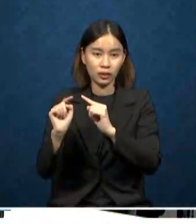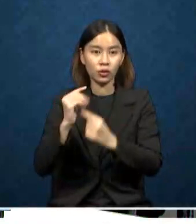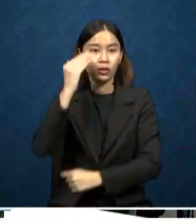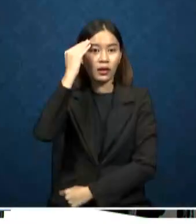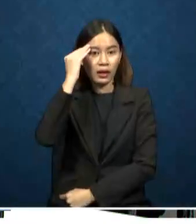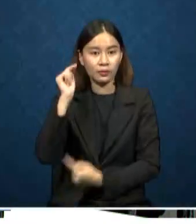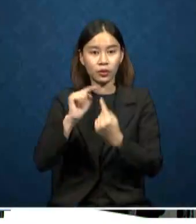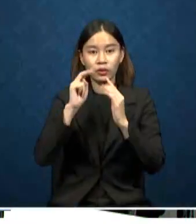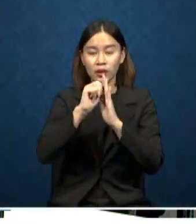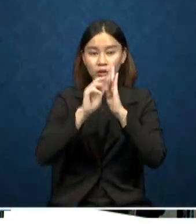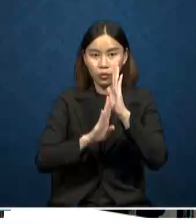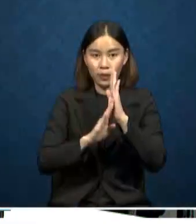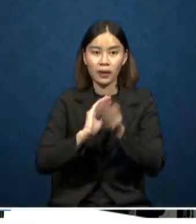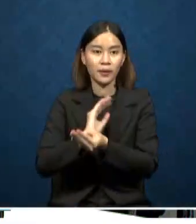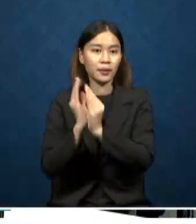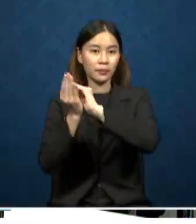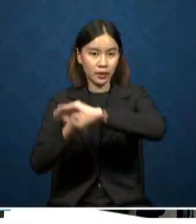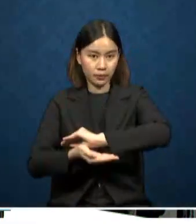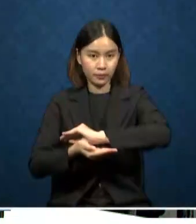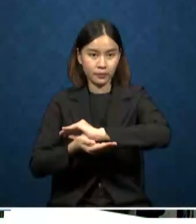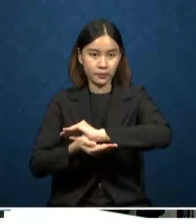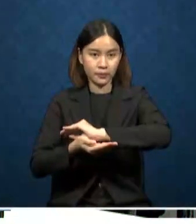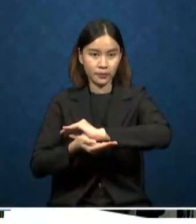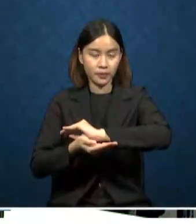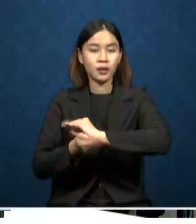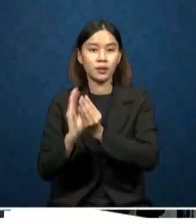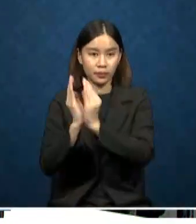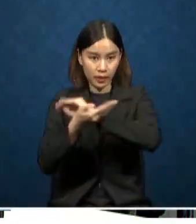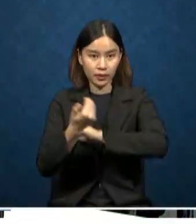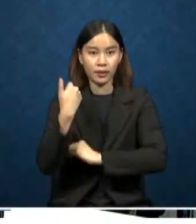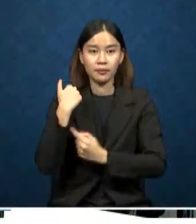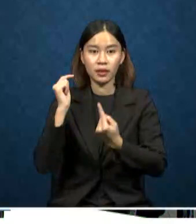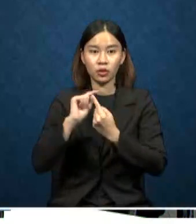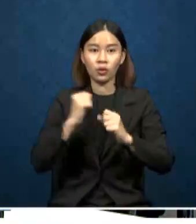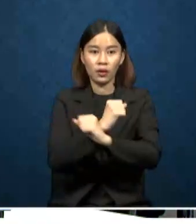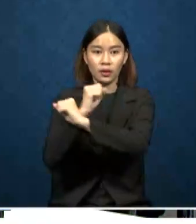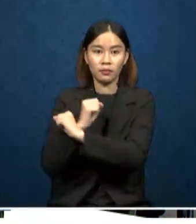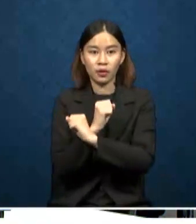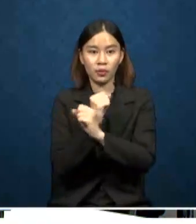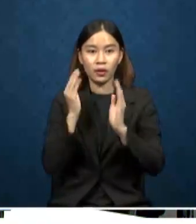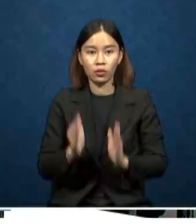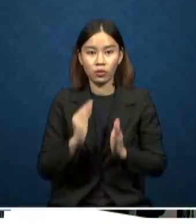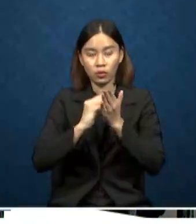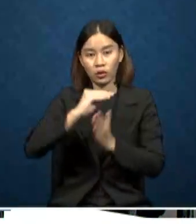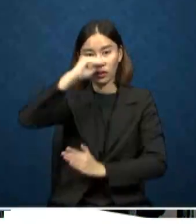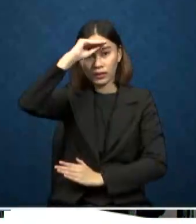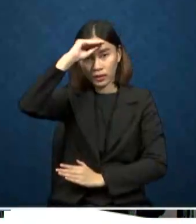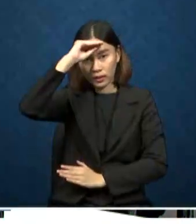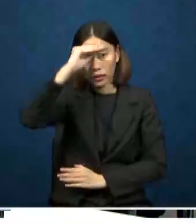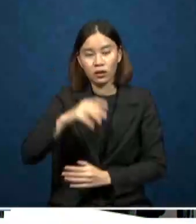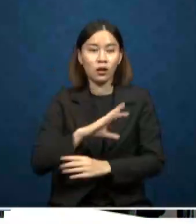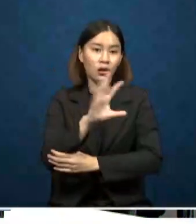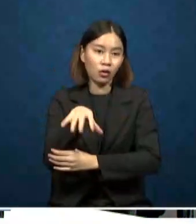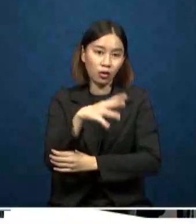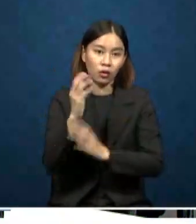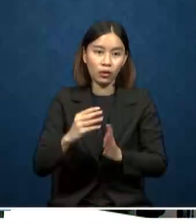รู้ถึงนโยบายและความเปลี่ยนแปลงที่จะเกิดขึ้นในด้านความปลอดภัยของผู้เรียนนะคะการล่อลวงให้